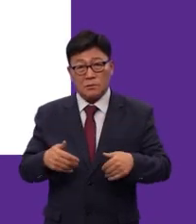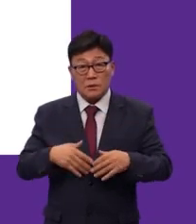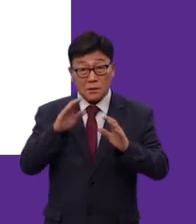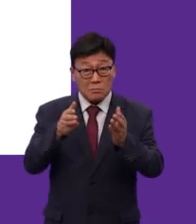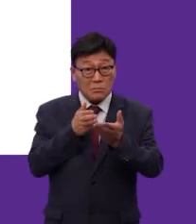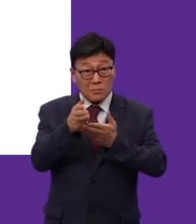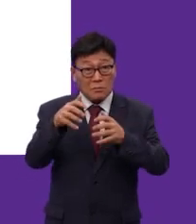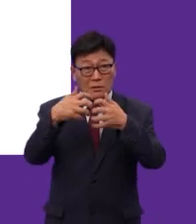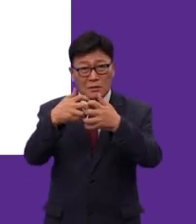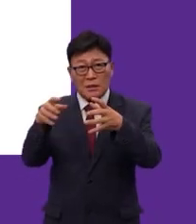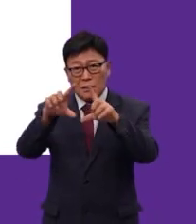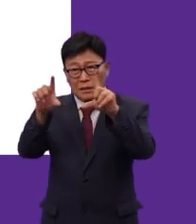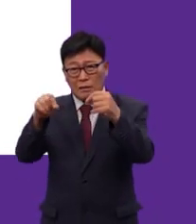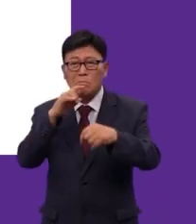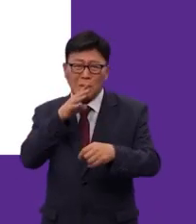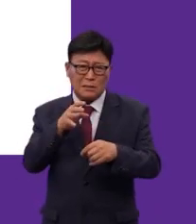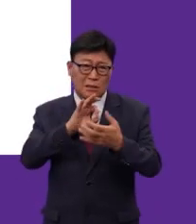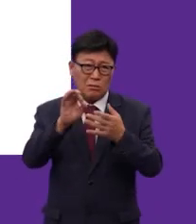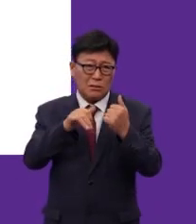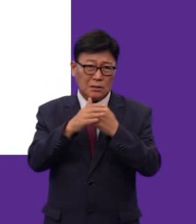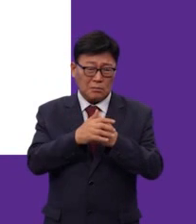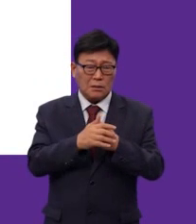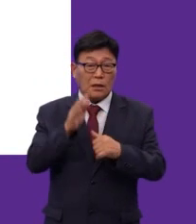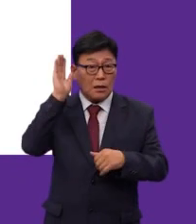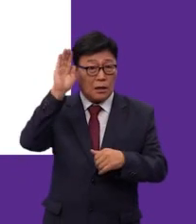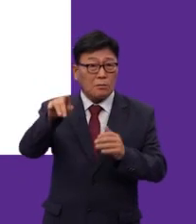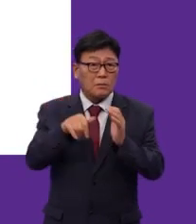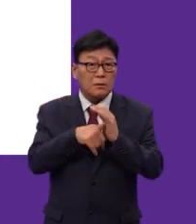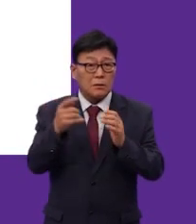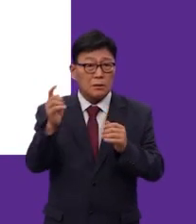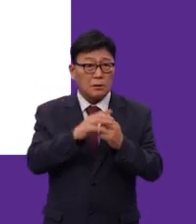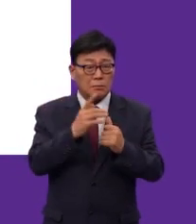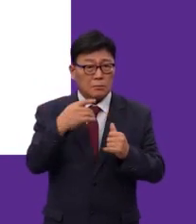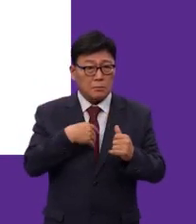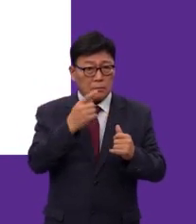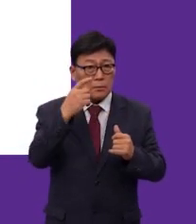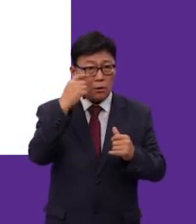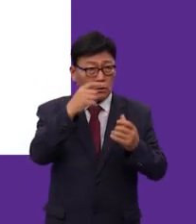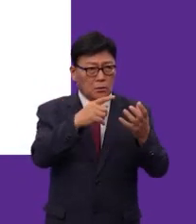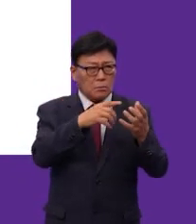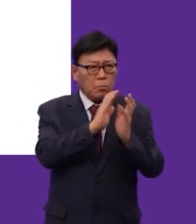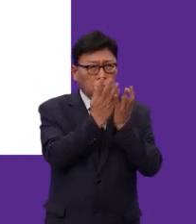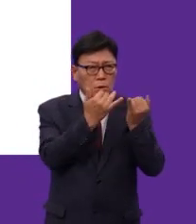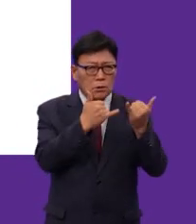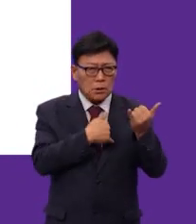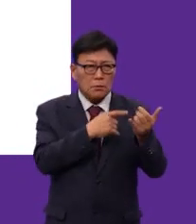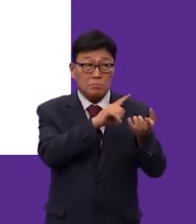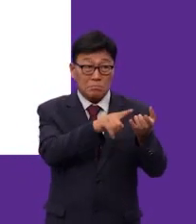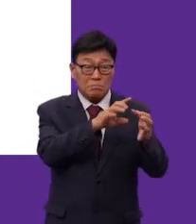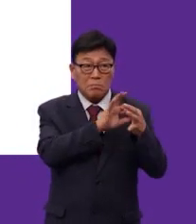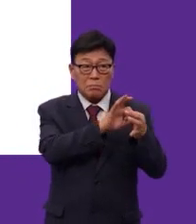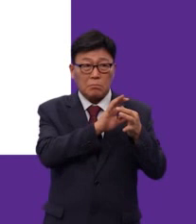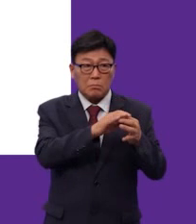단말기에 지문인식 기능만을 이용하고 있죠. 장기적으로는 민감생체 정보를 활용해 당사자가 권리 행사를